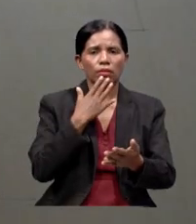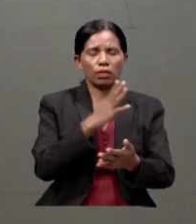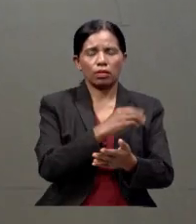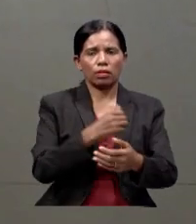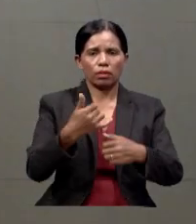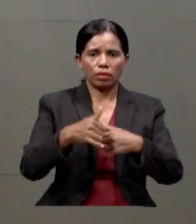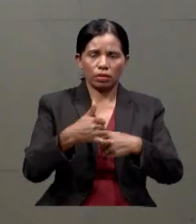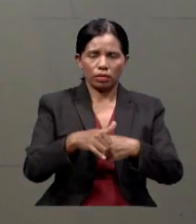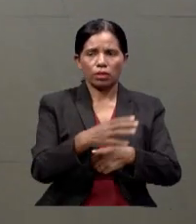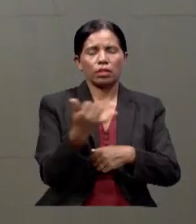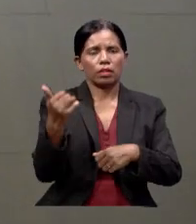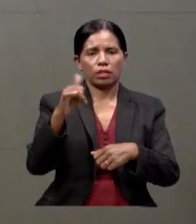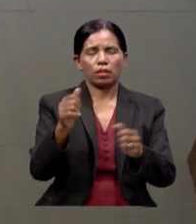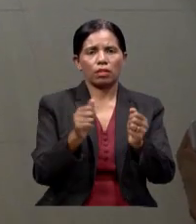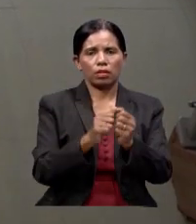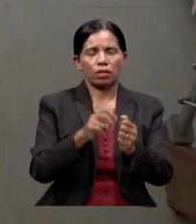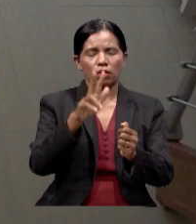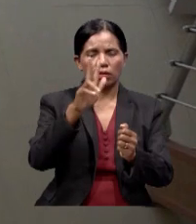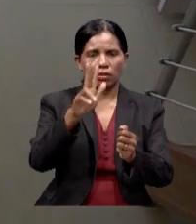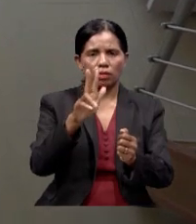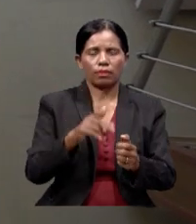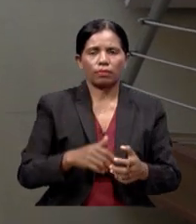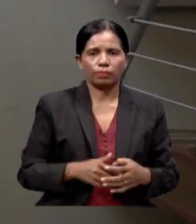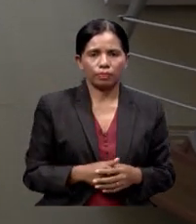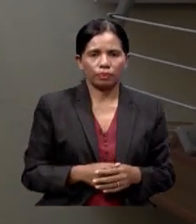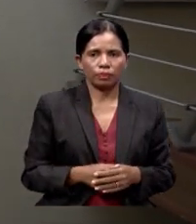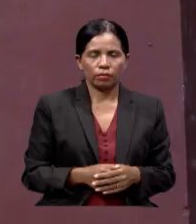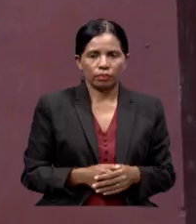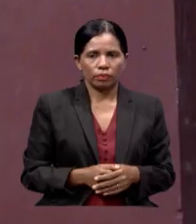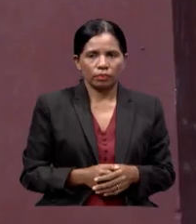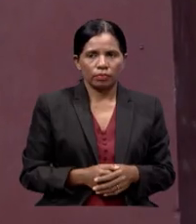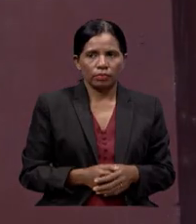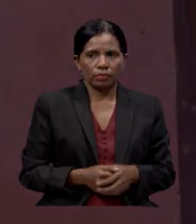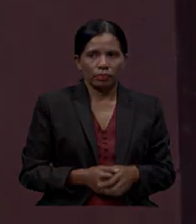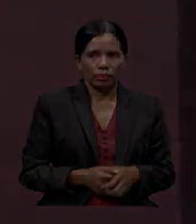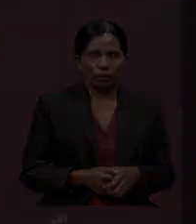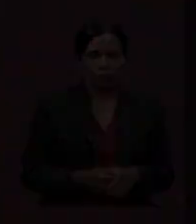bebidas açucaradas ho dólar tolu cada litro Gasparinha de Souza Jacinto Fuca GMN.